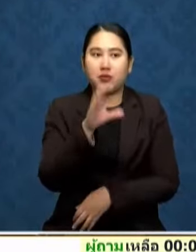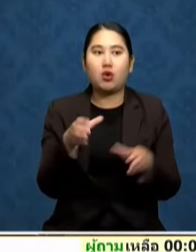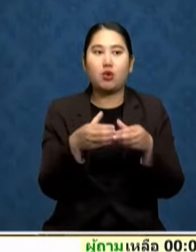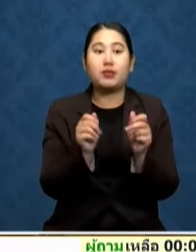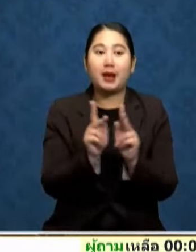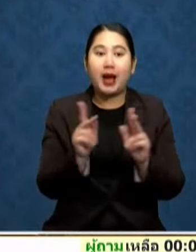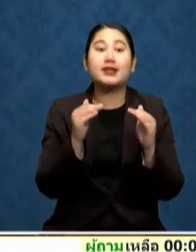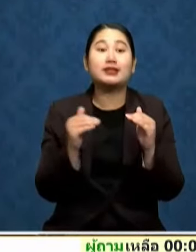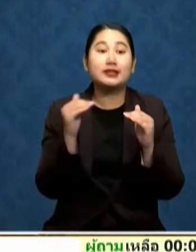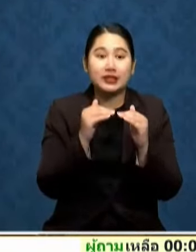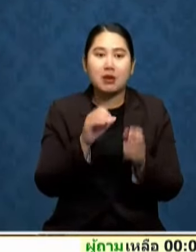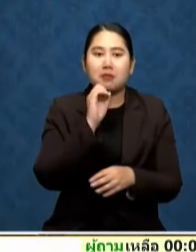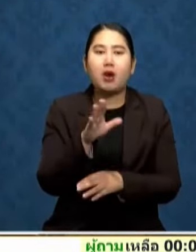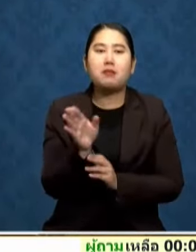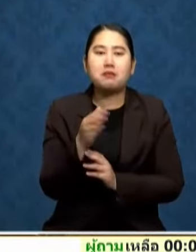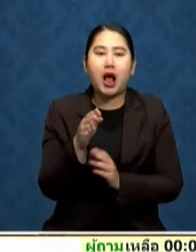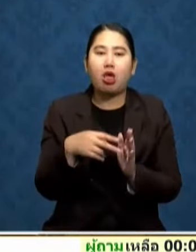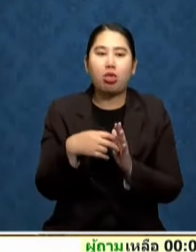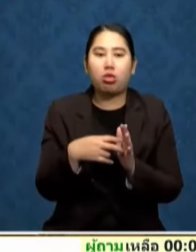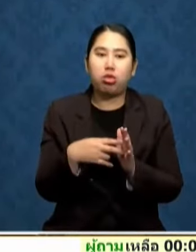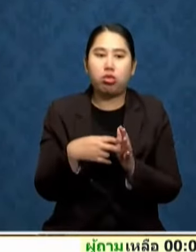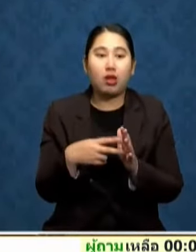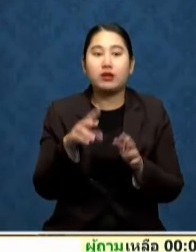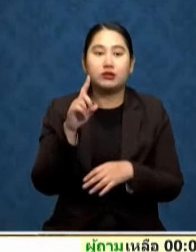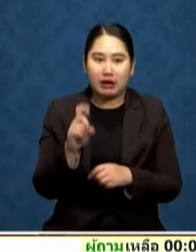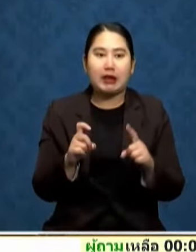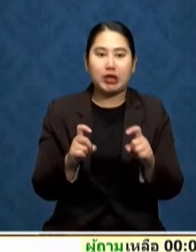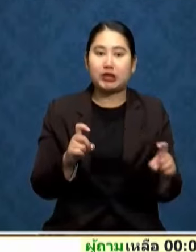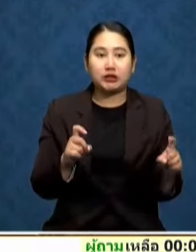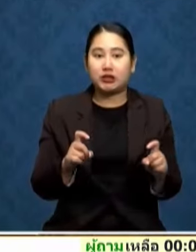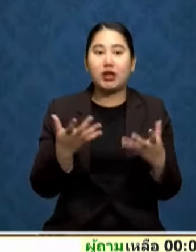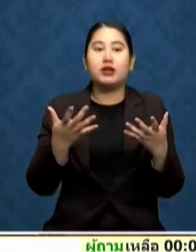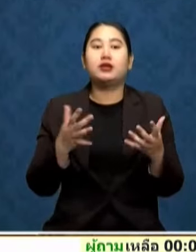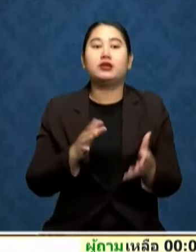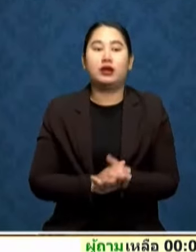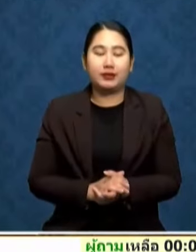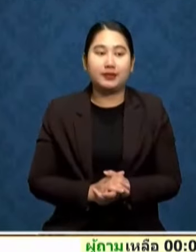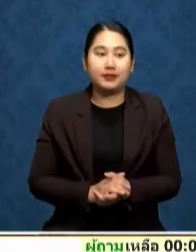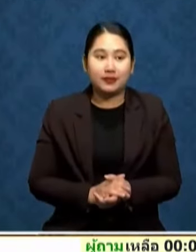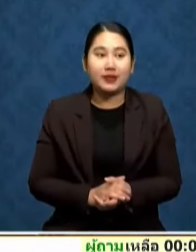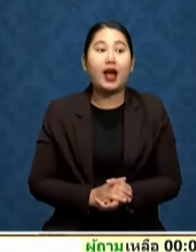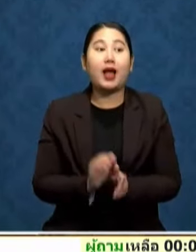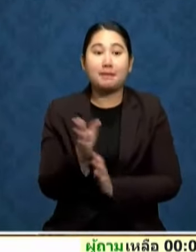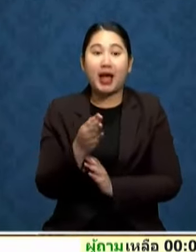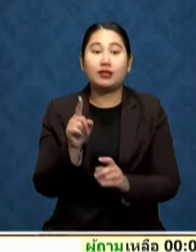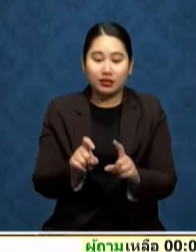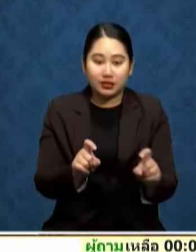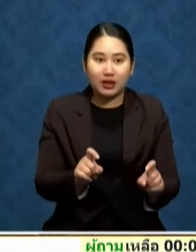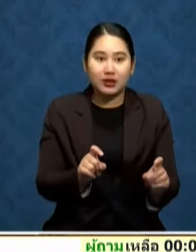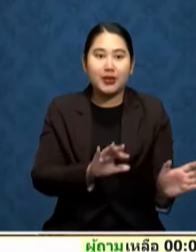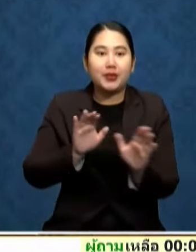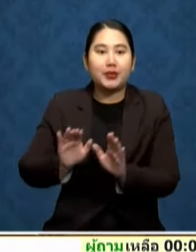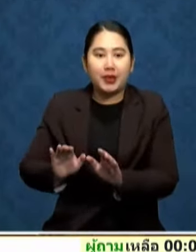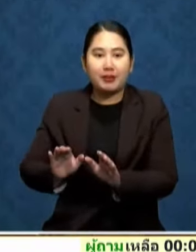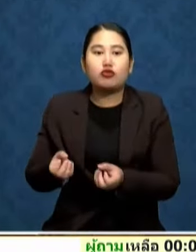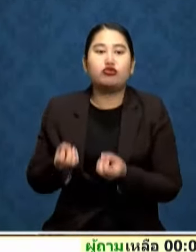สิทธิ์ว่าปลาอ่อนแอตายหมดที่นำเข้ามาและได้มีการเก็บซากส่งกรมประมงตามขั้นต